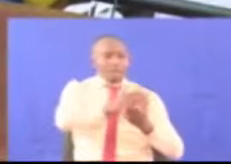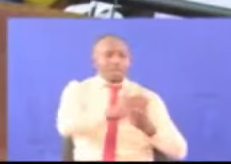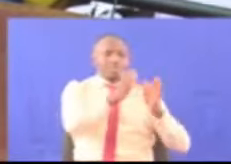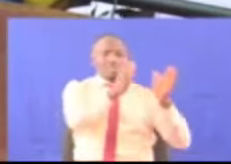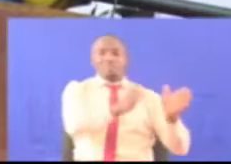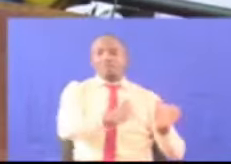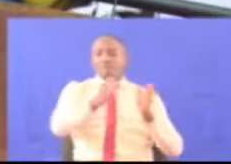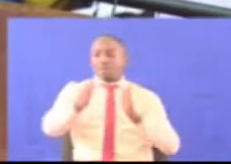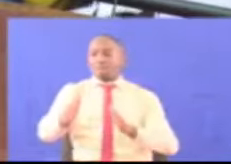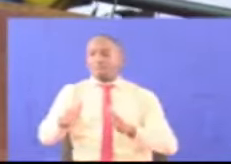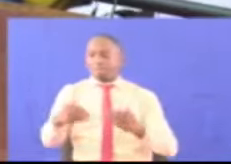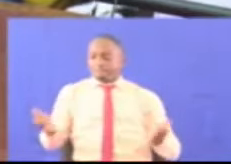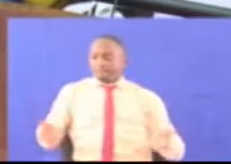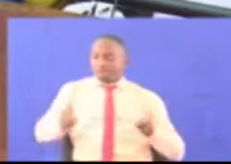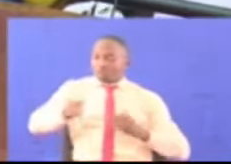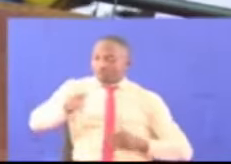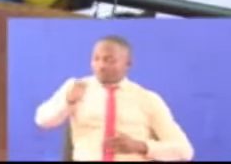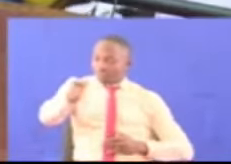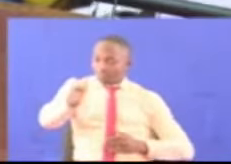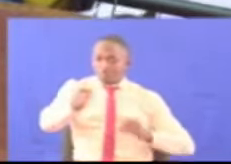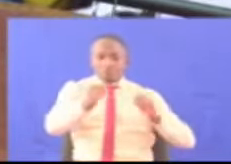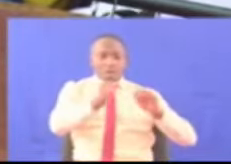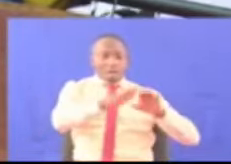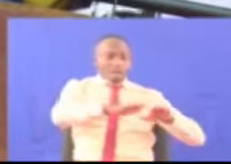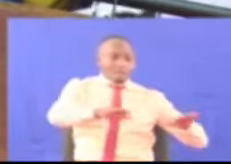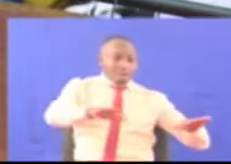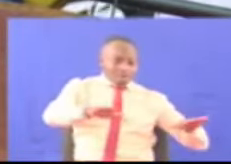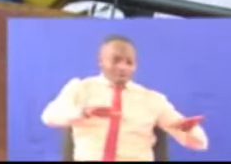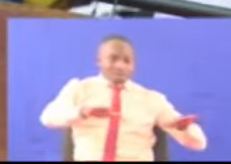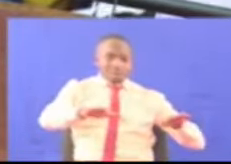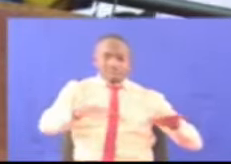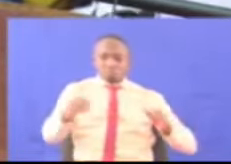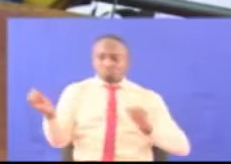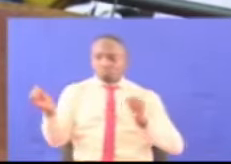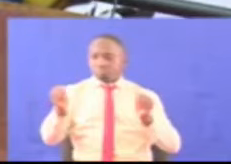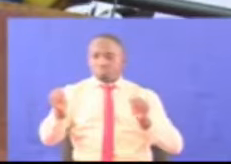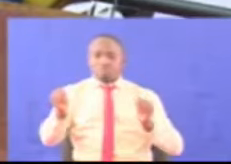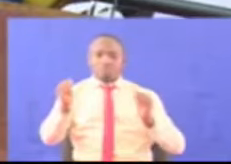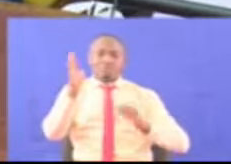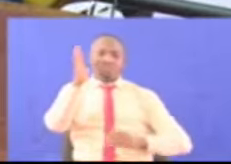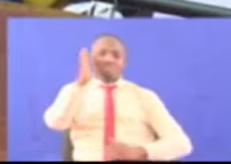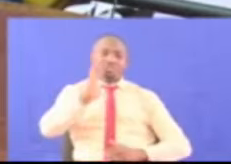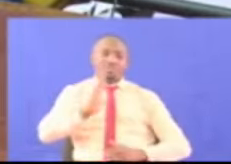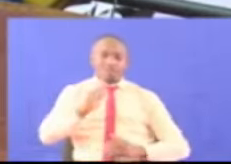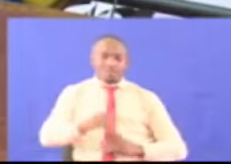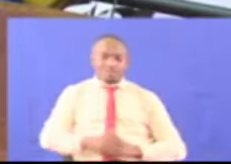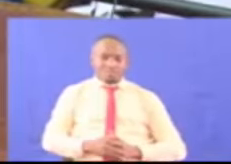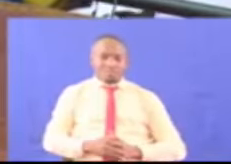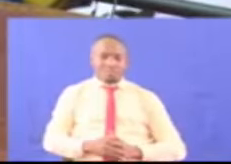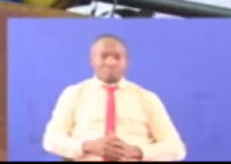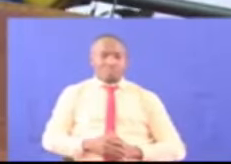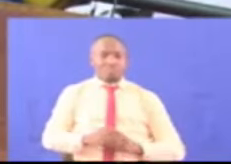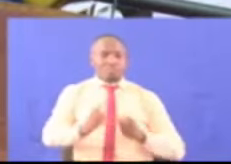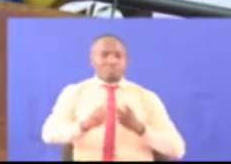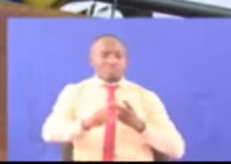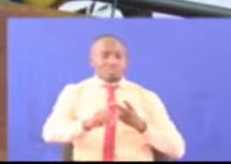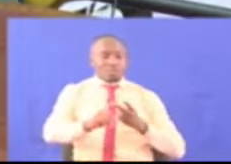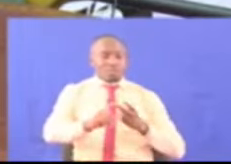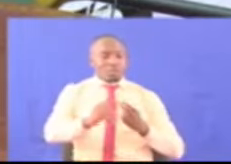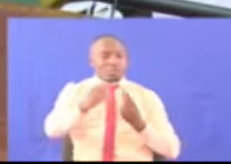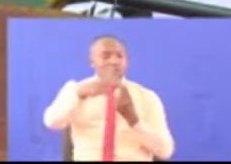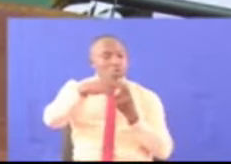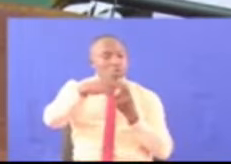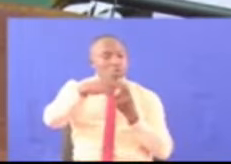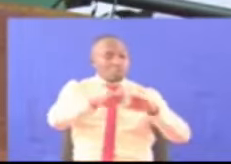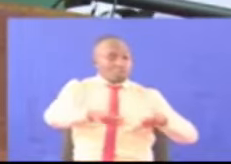endelevu, amani na usalama, na ushawishaji wa vijana. Daktari Tulia, rais wa